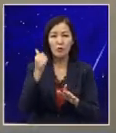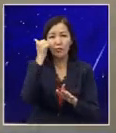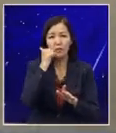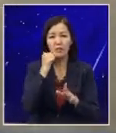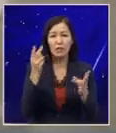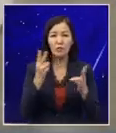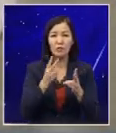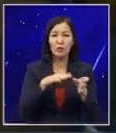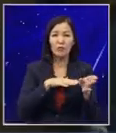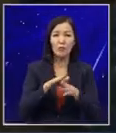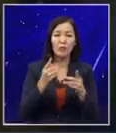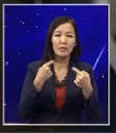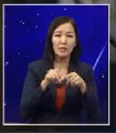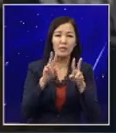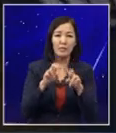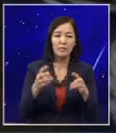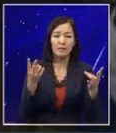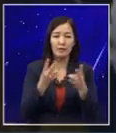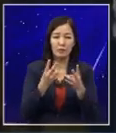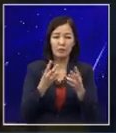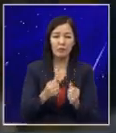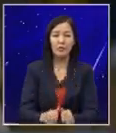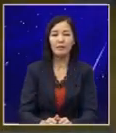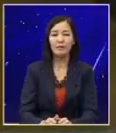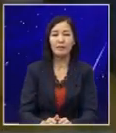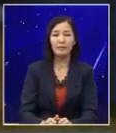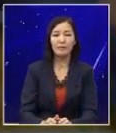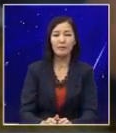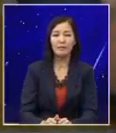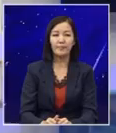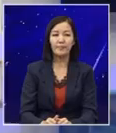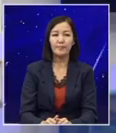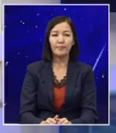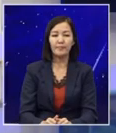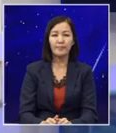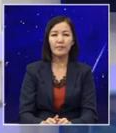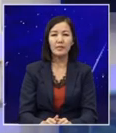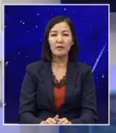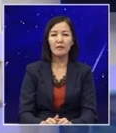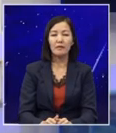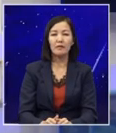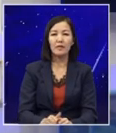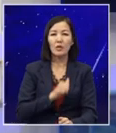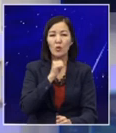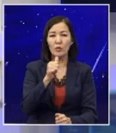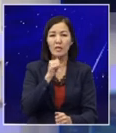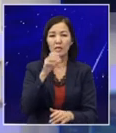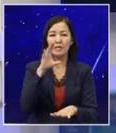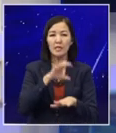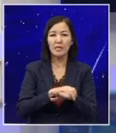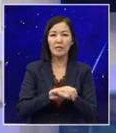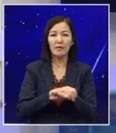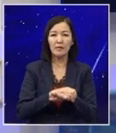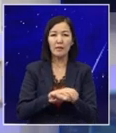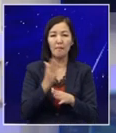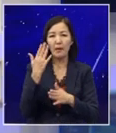нужно провести полное техническое обследование. В Костанае задержанный